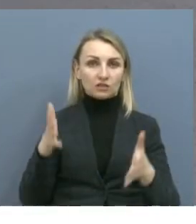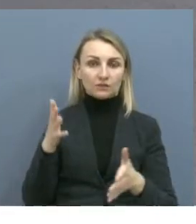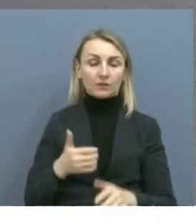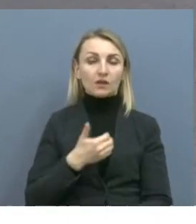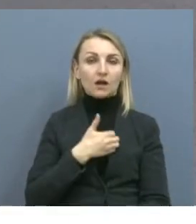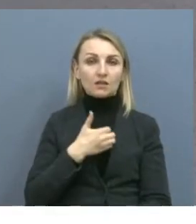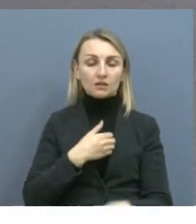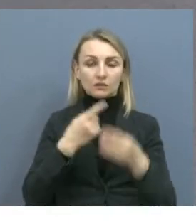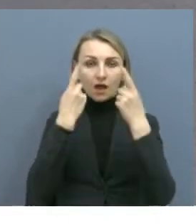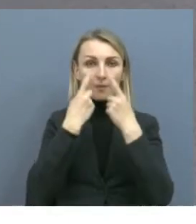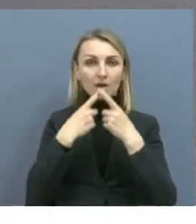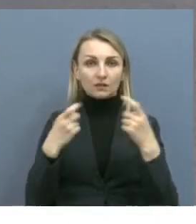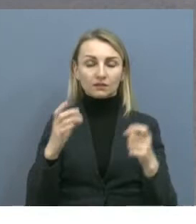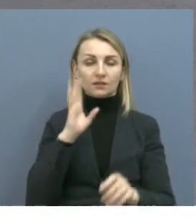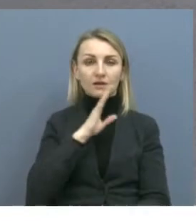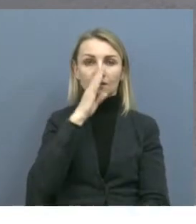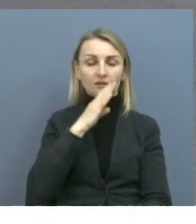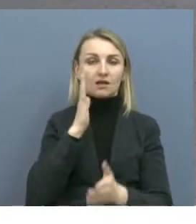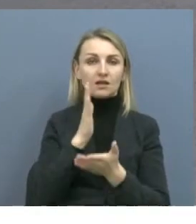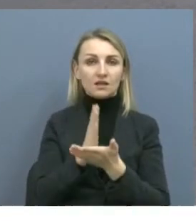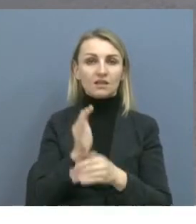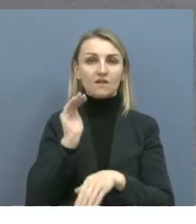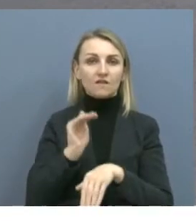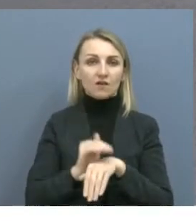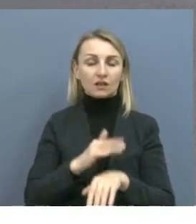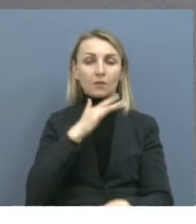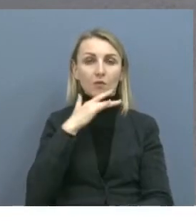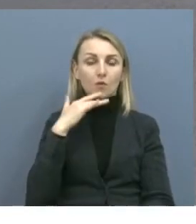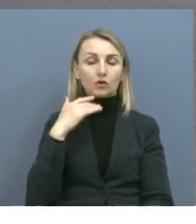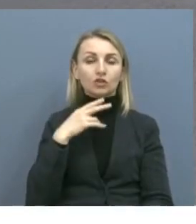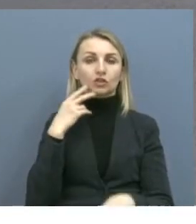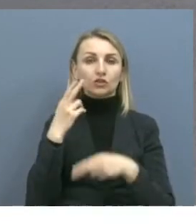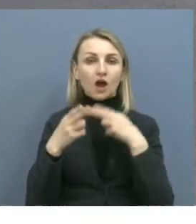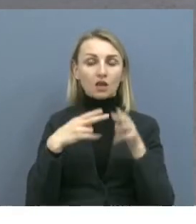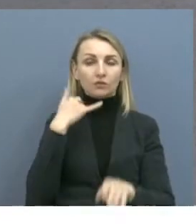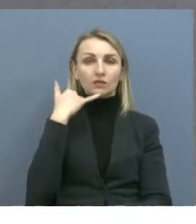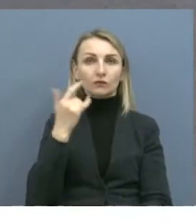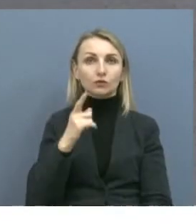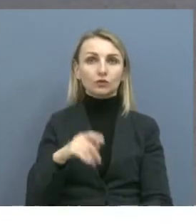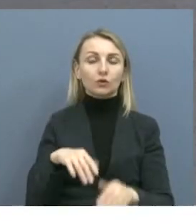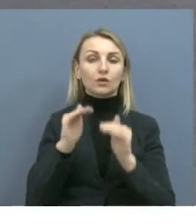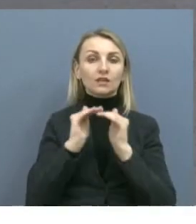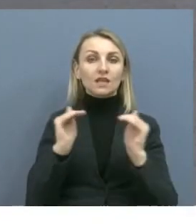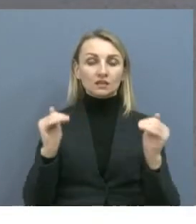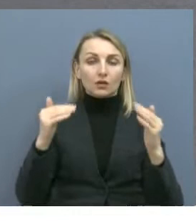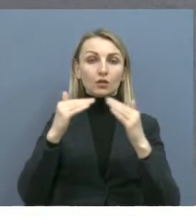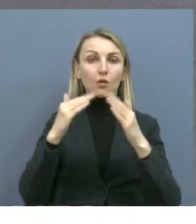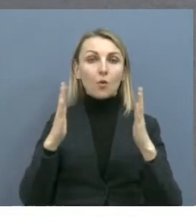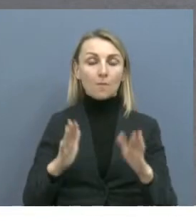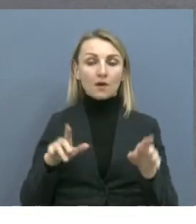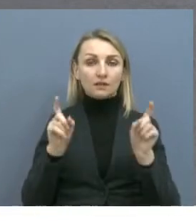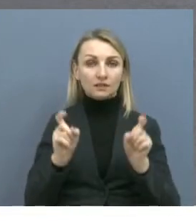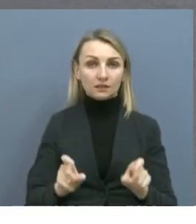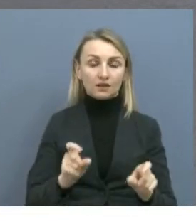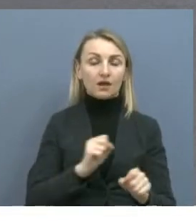родителям, потому что вот есть факты, многие звонят и жалуются, что дети сейчас занятия ограничены, ну, в школу не